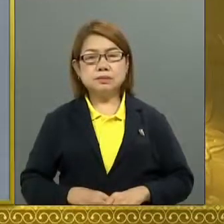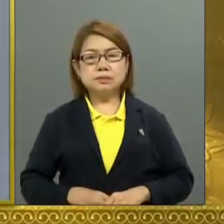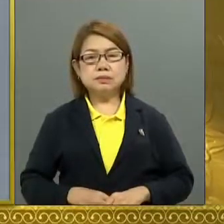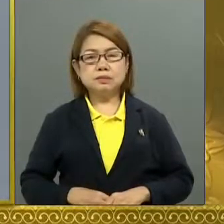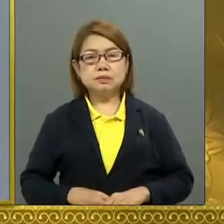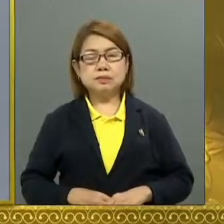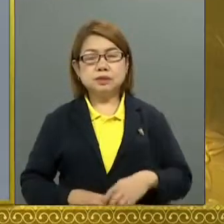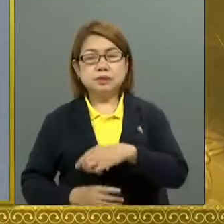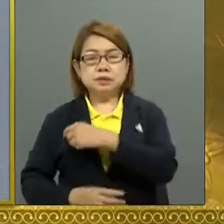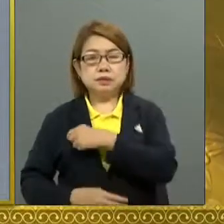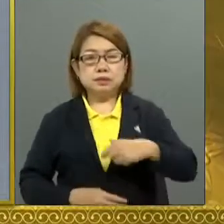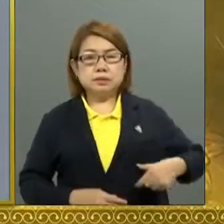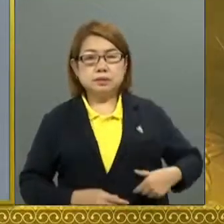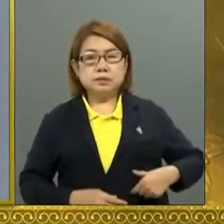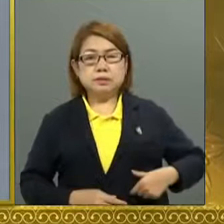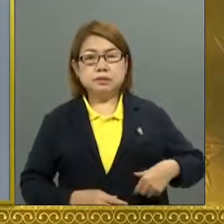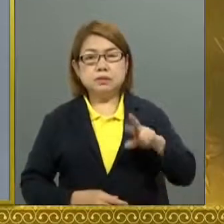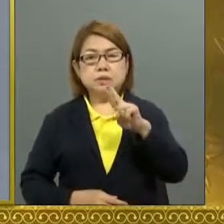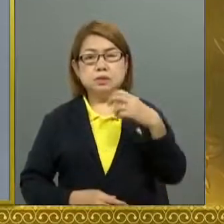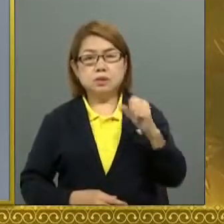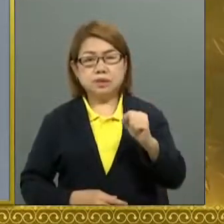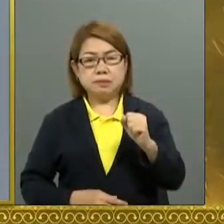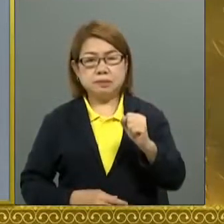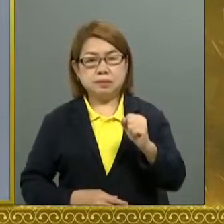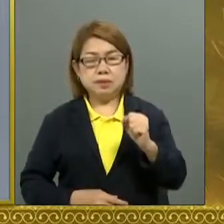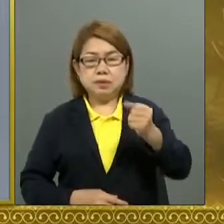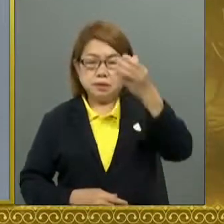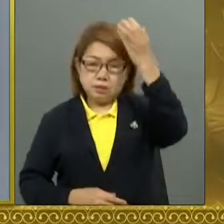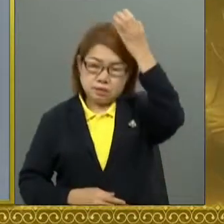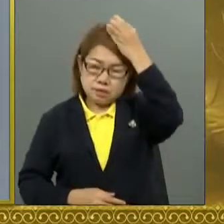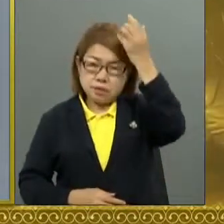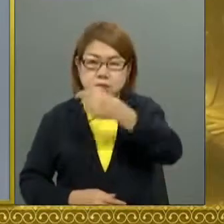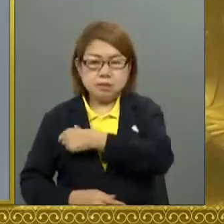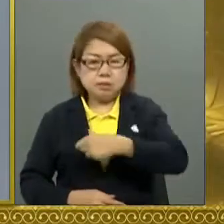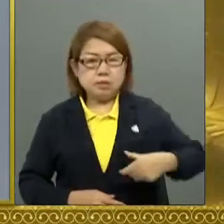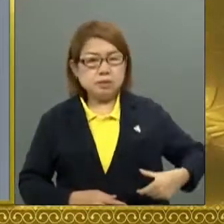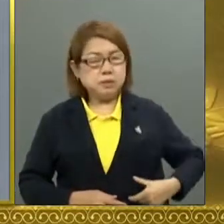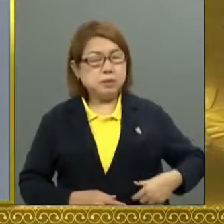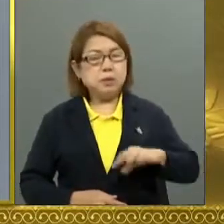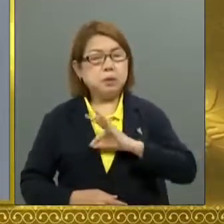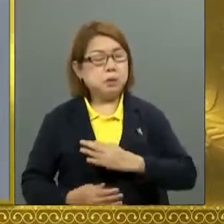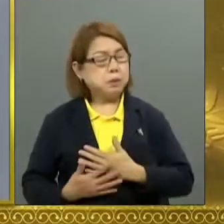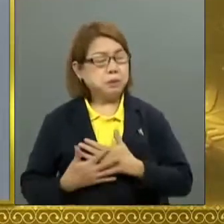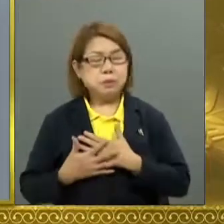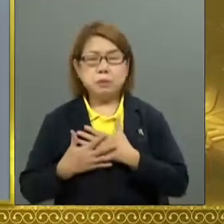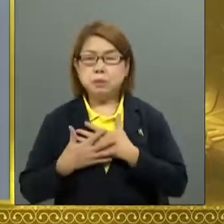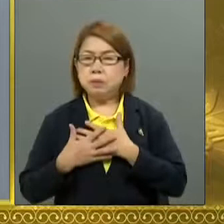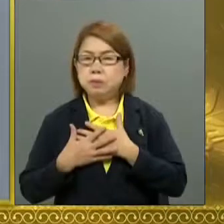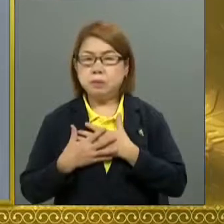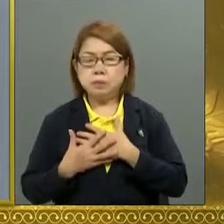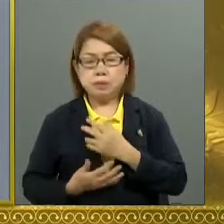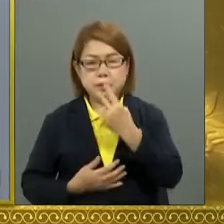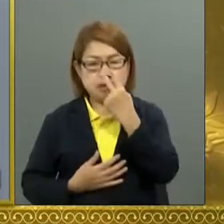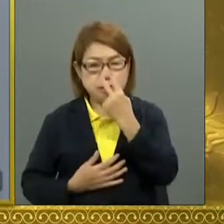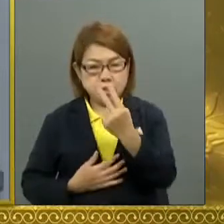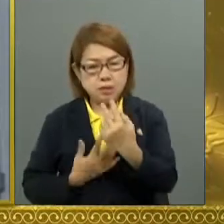ข้าพเจ้าและพระราชินีรู้สึกยินดีและปลื้มใจมากที่ได้เห็นประชาชน